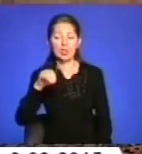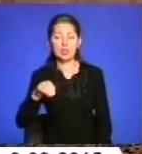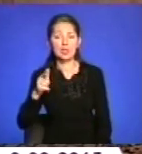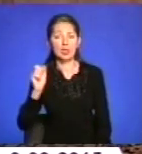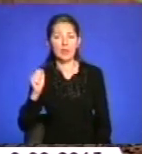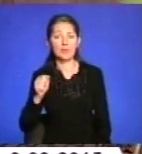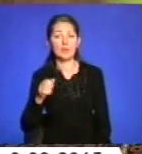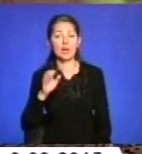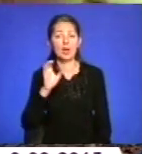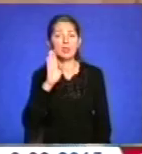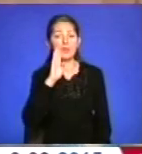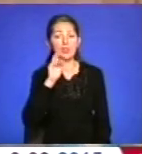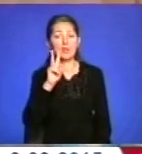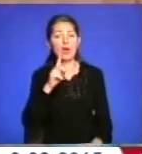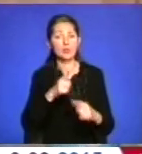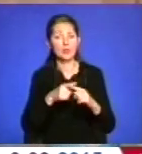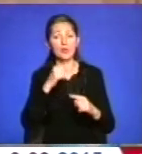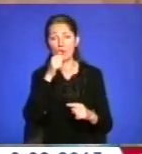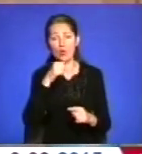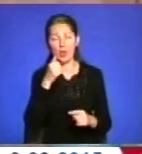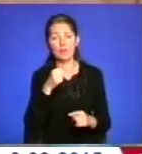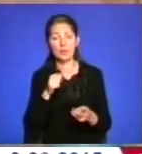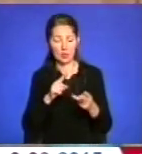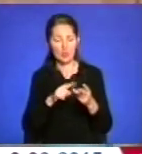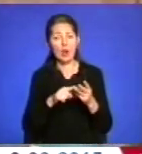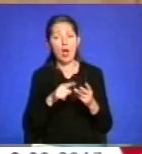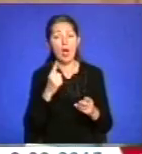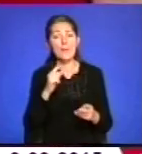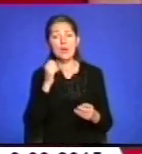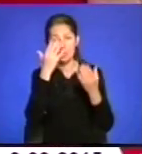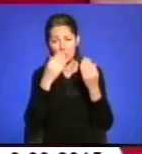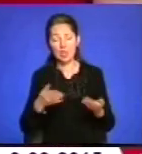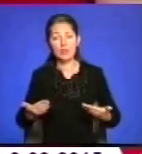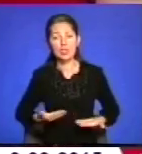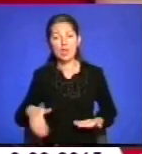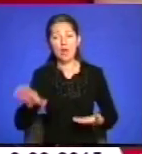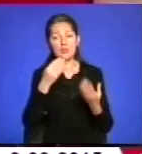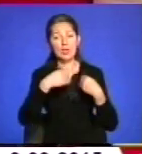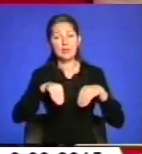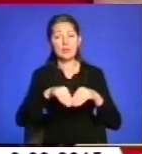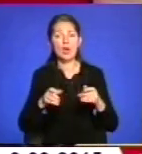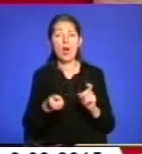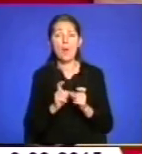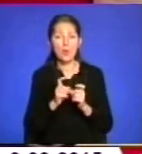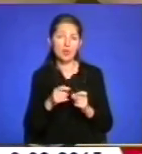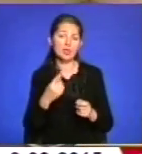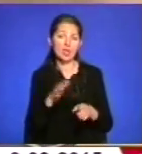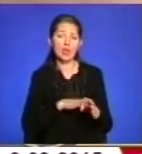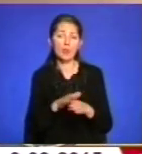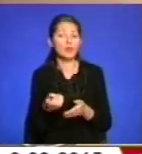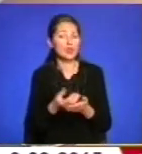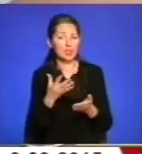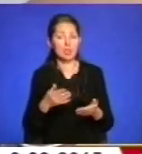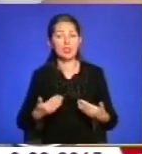Стефочці 2,5 роки, і з перших днів життя уся родина бореться за її повноцінне життя. Після народження батьки